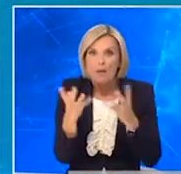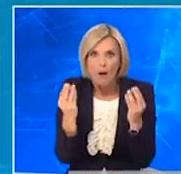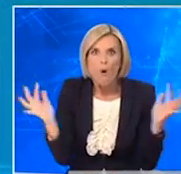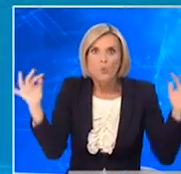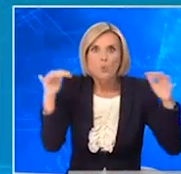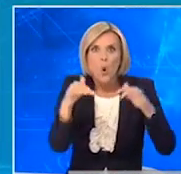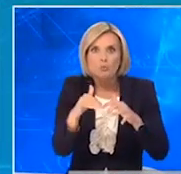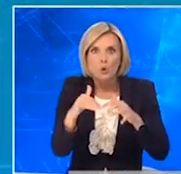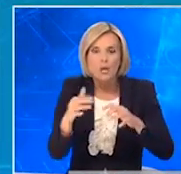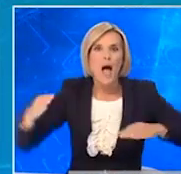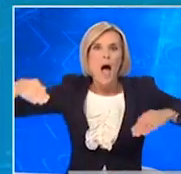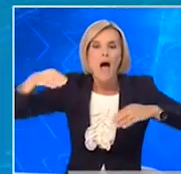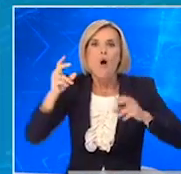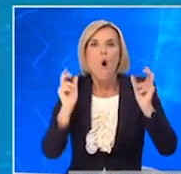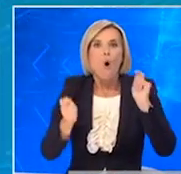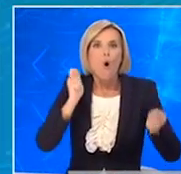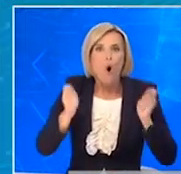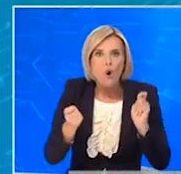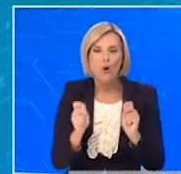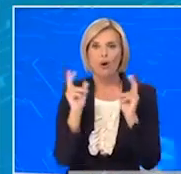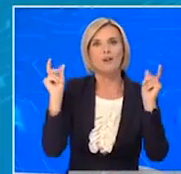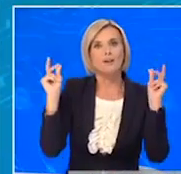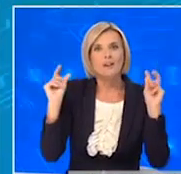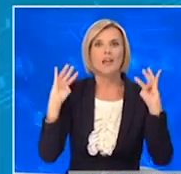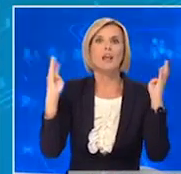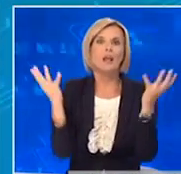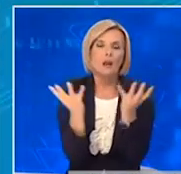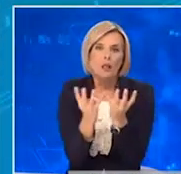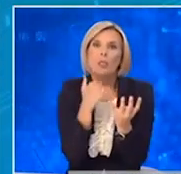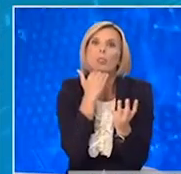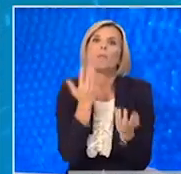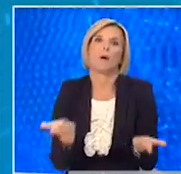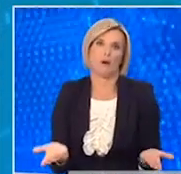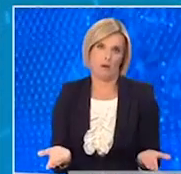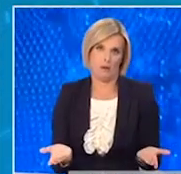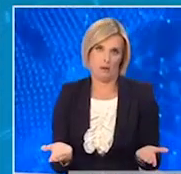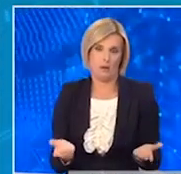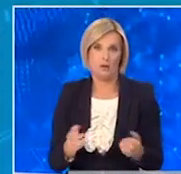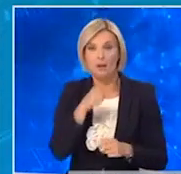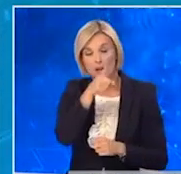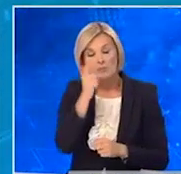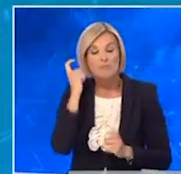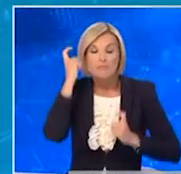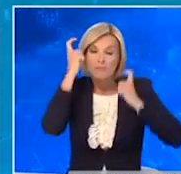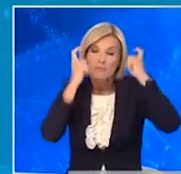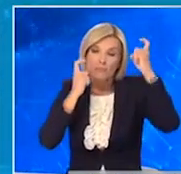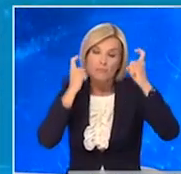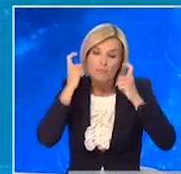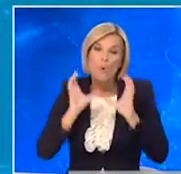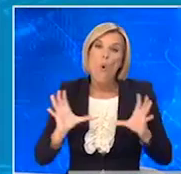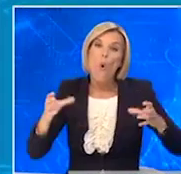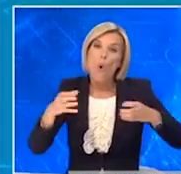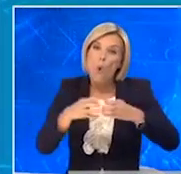ανάλογες συναθρήσεις ή, όπως λέω, άσκοπους συνωστισμούς. Άρα είναι θέμα και συλλογικής, αλλά είναι και θέμα και ατομικής